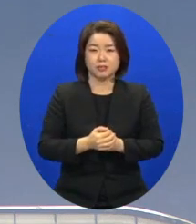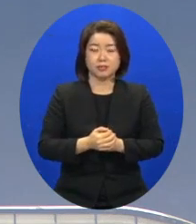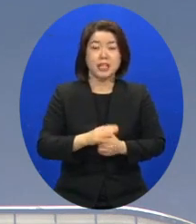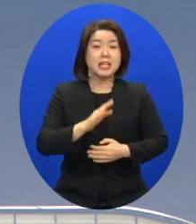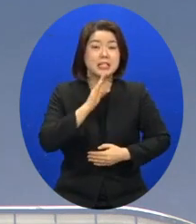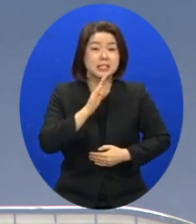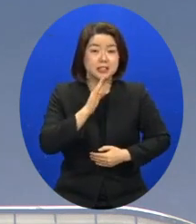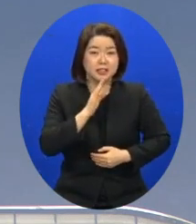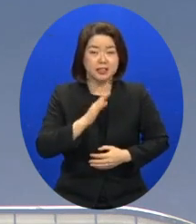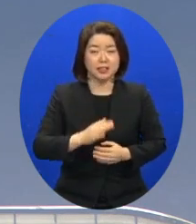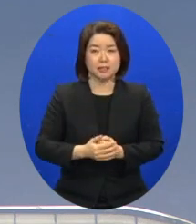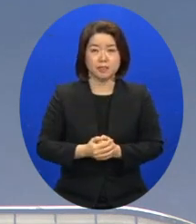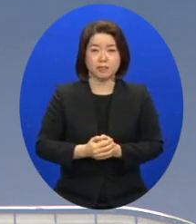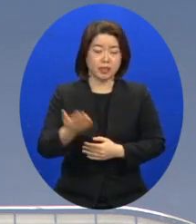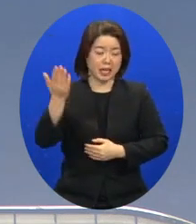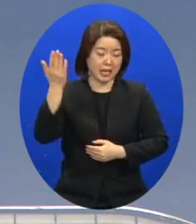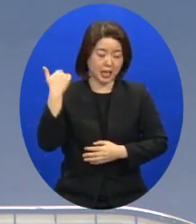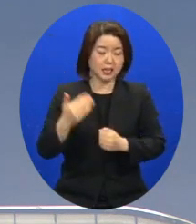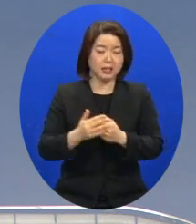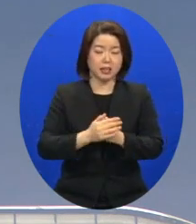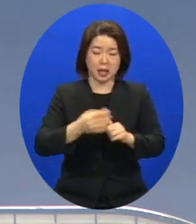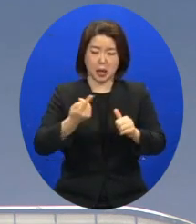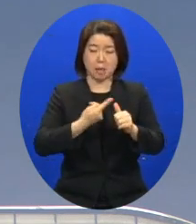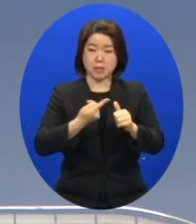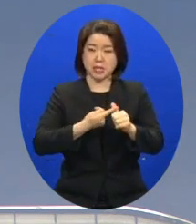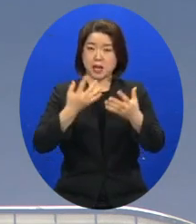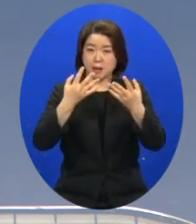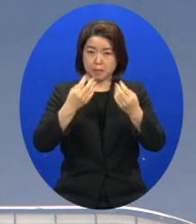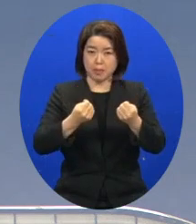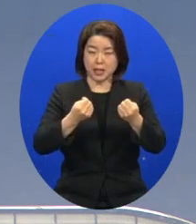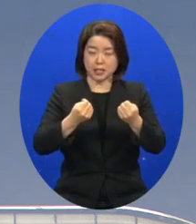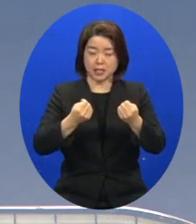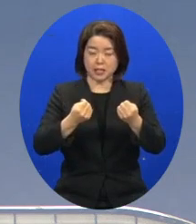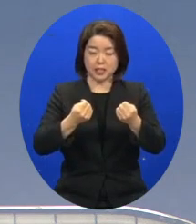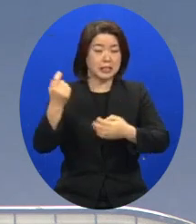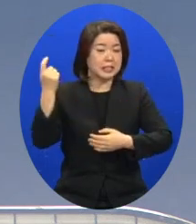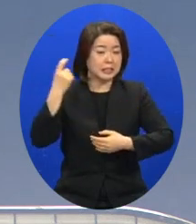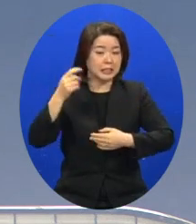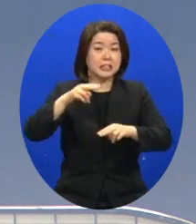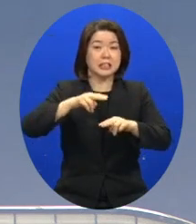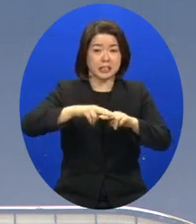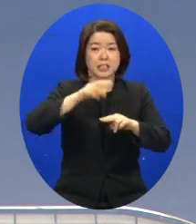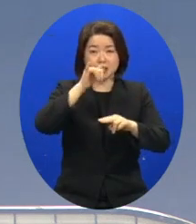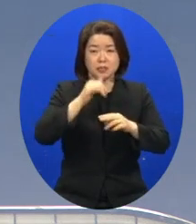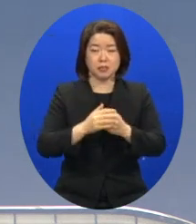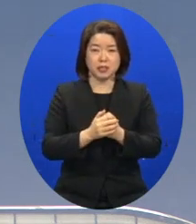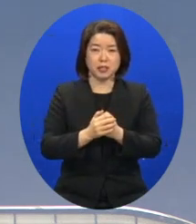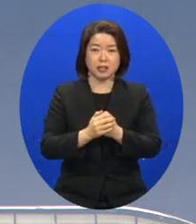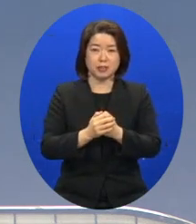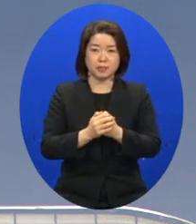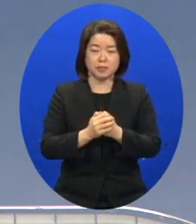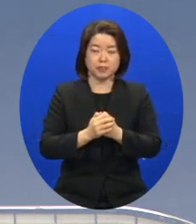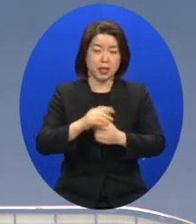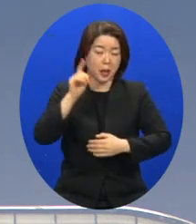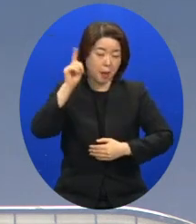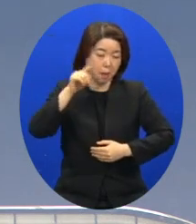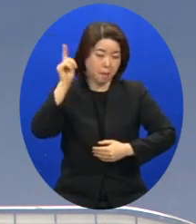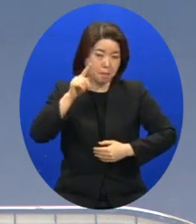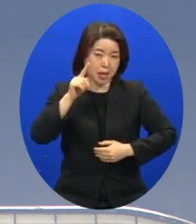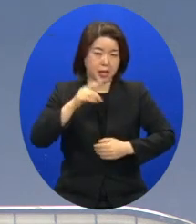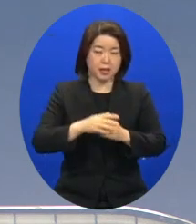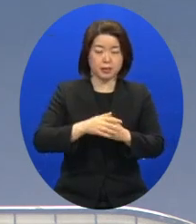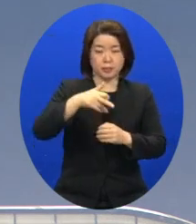실제로 그런 비난을 꽤 많이 듣는 자리 있습니다 매일 이렇게 컬럼을 쓰는